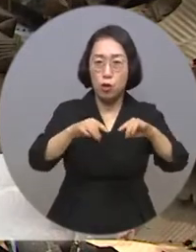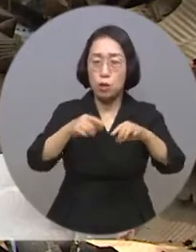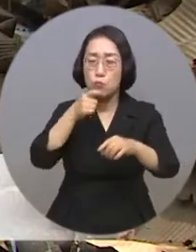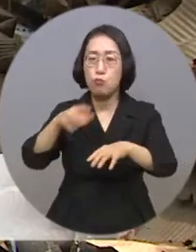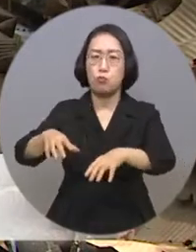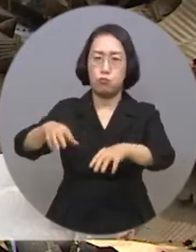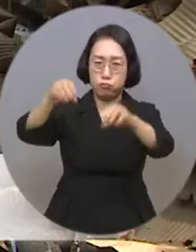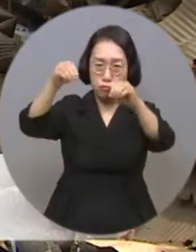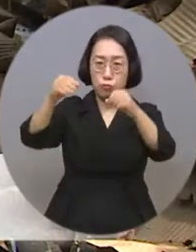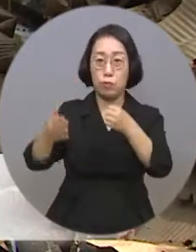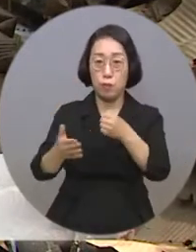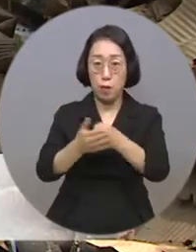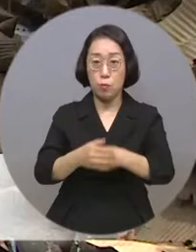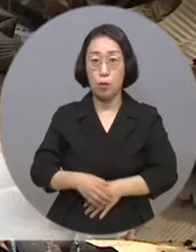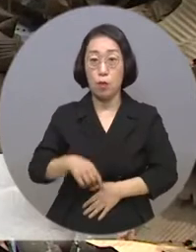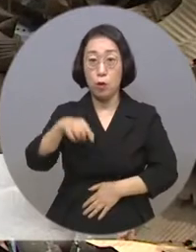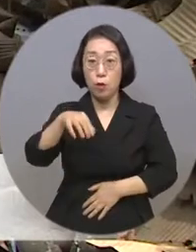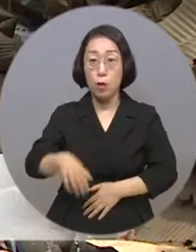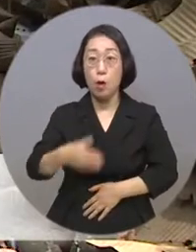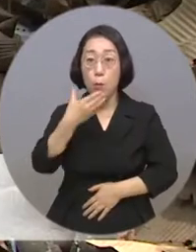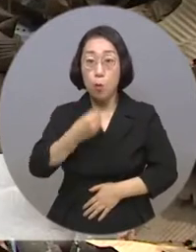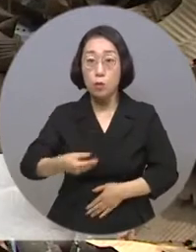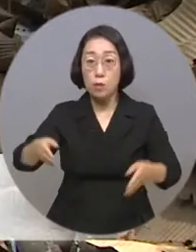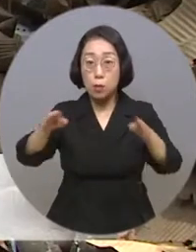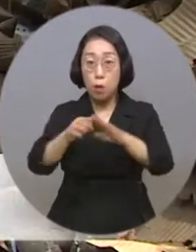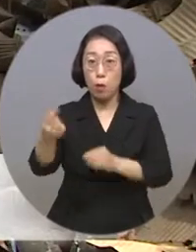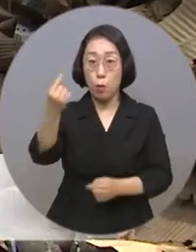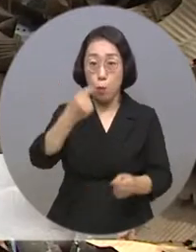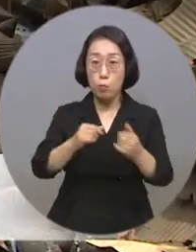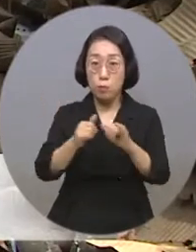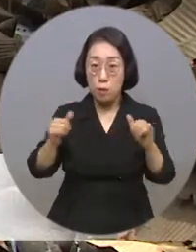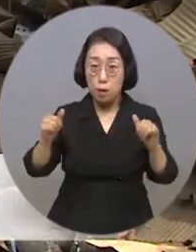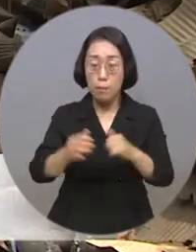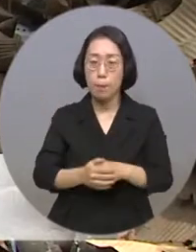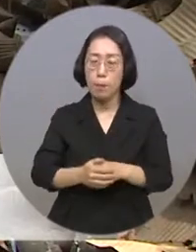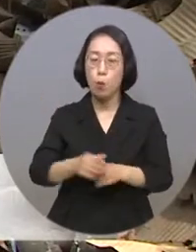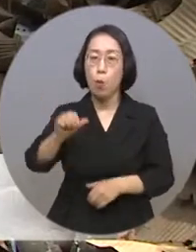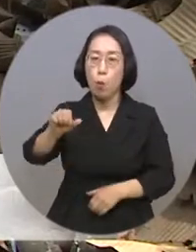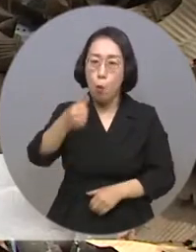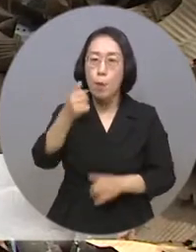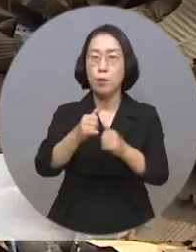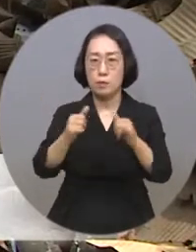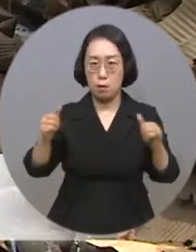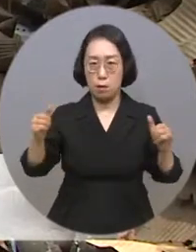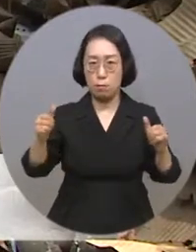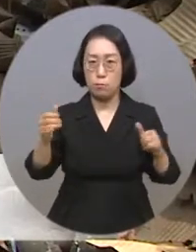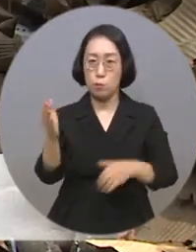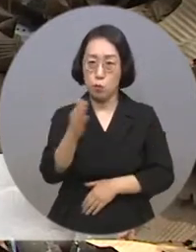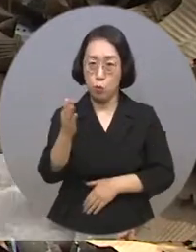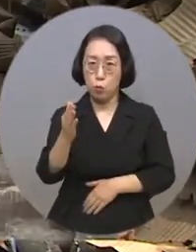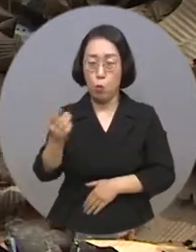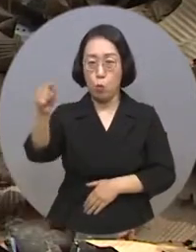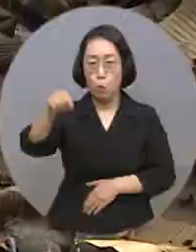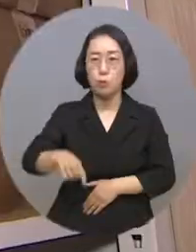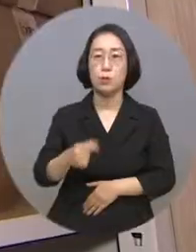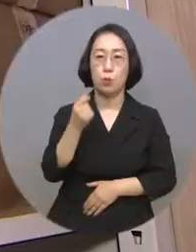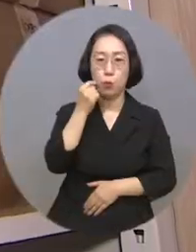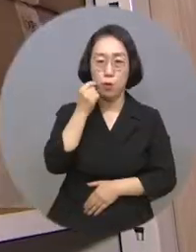전기 수도가 안 되니까 복지관에 이용하시는 분들이 저희가 하루에 500분 이상이 되시는데 그분들이 못 오고